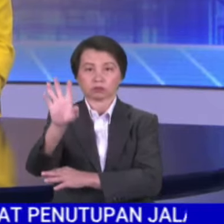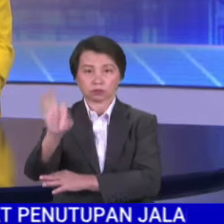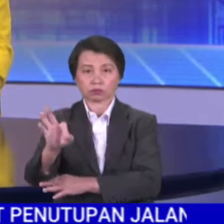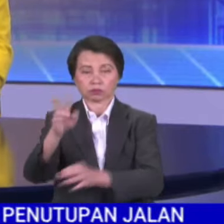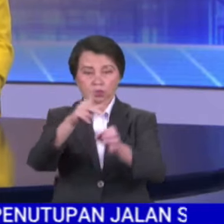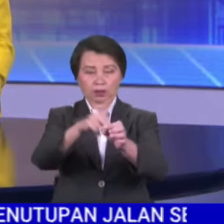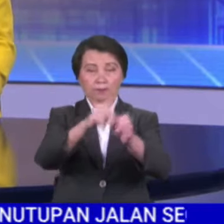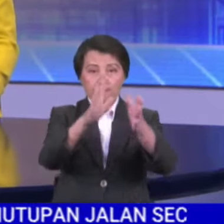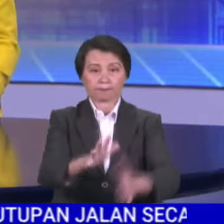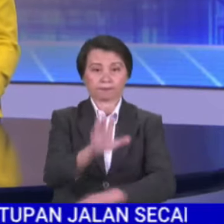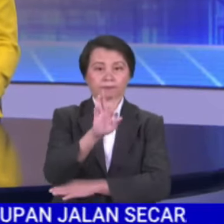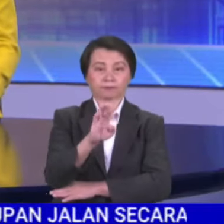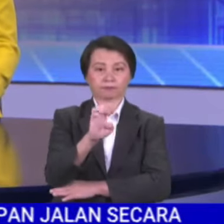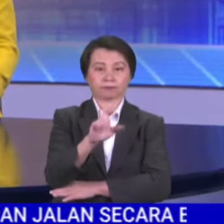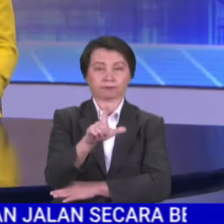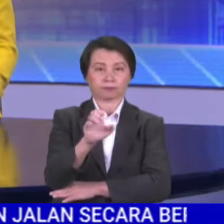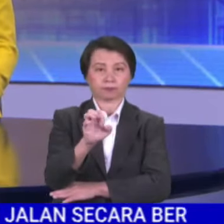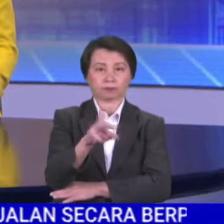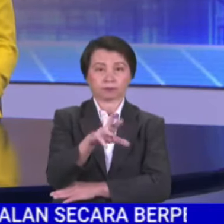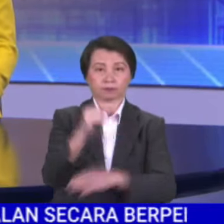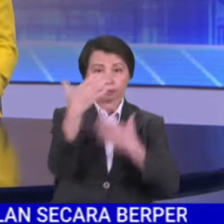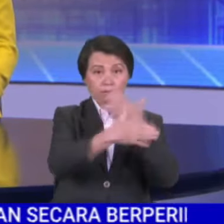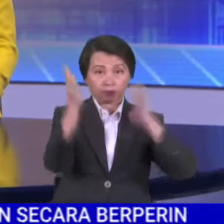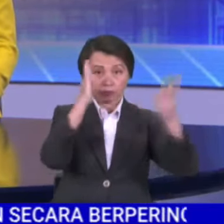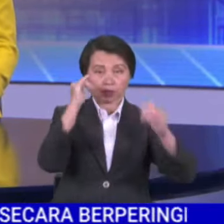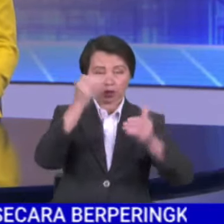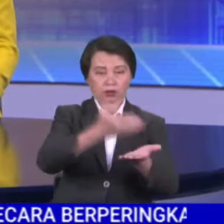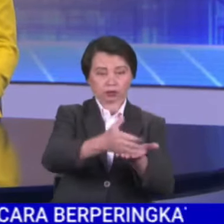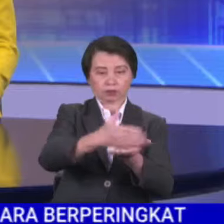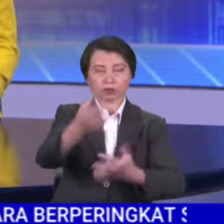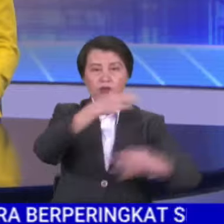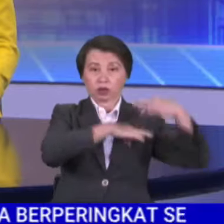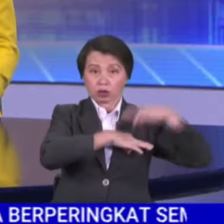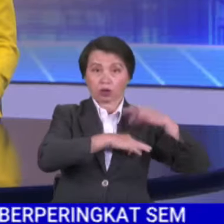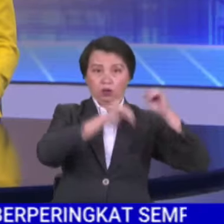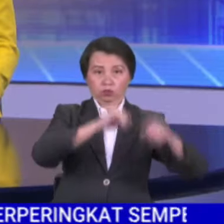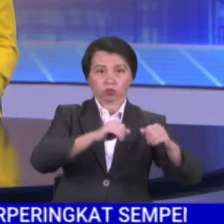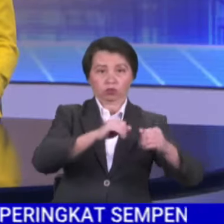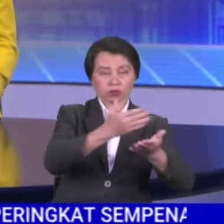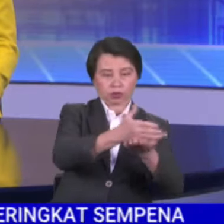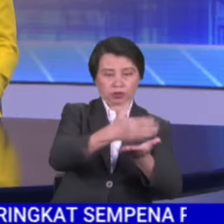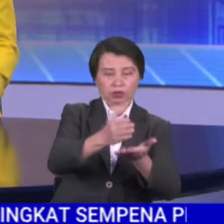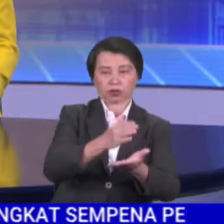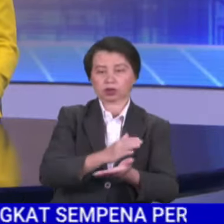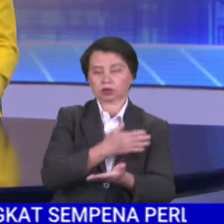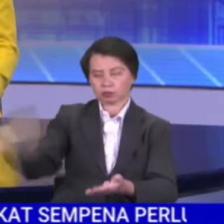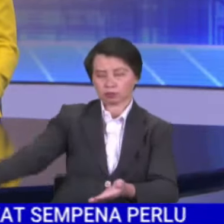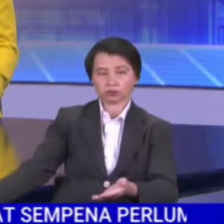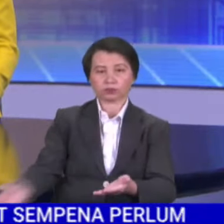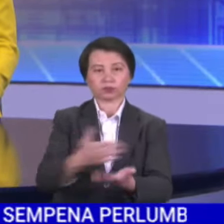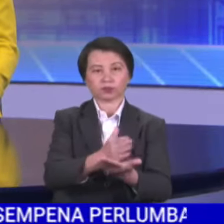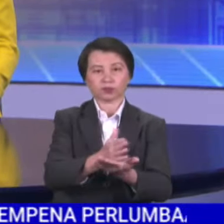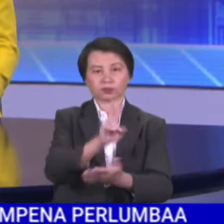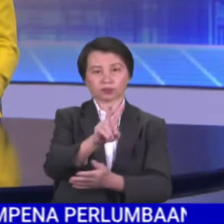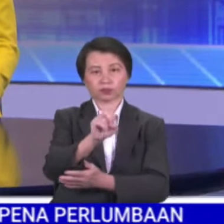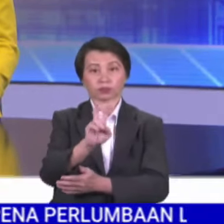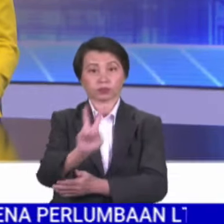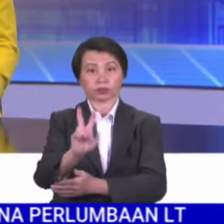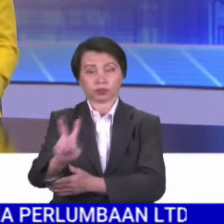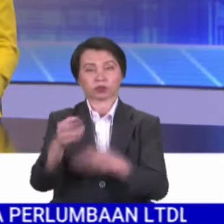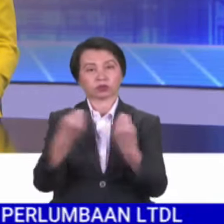74,949 peserta Velcra di seluruh negara akan menerima agihan keuntungan boleh agih interim 2022